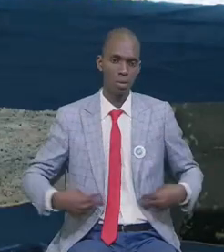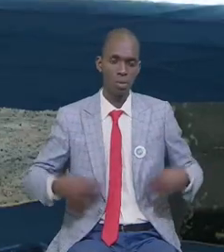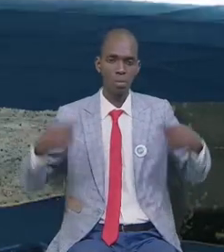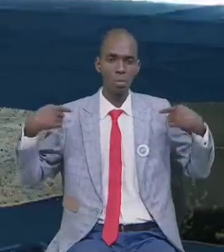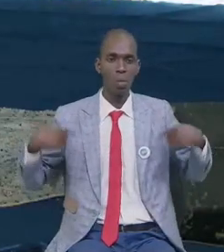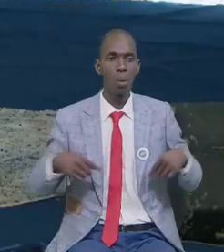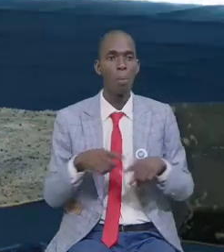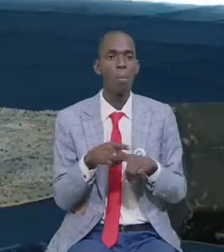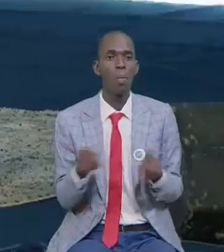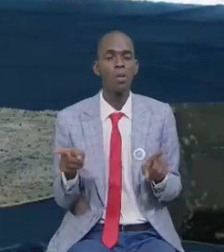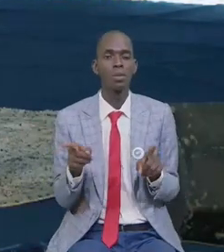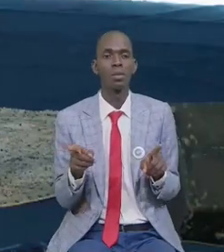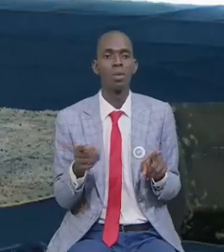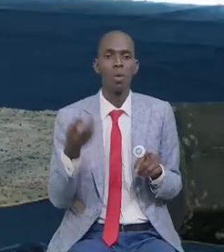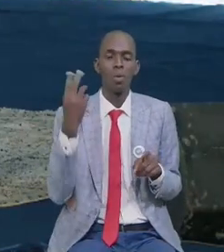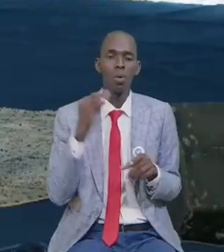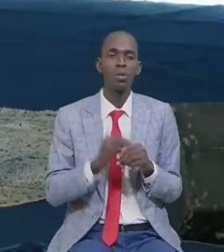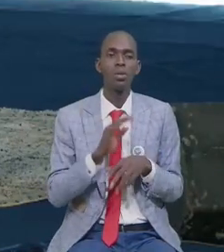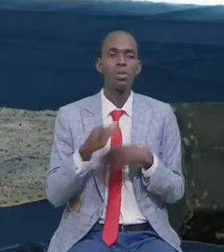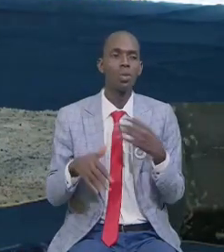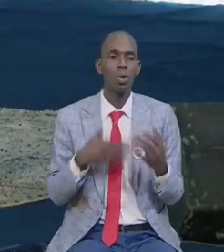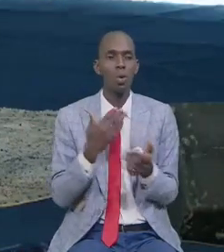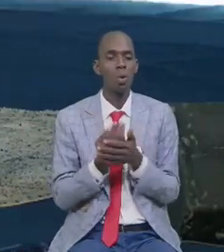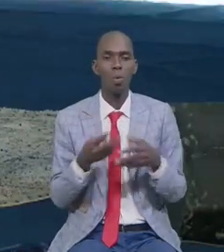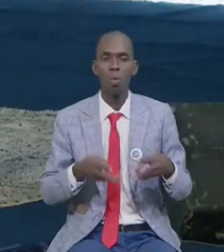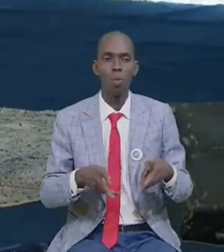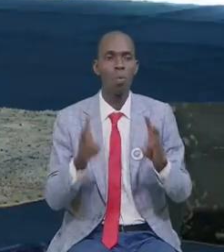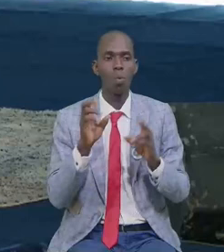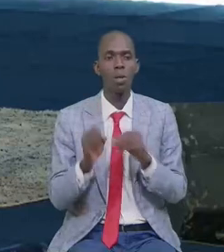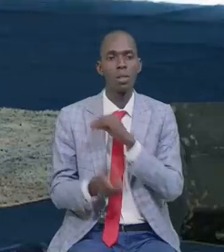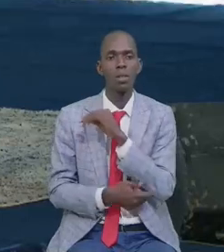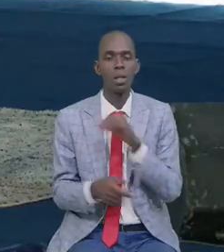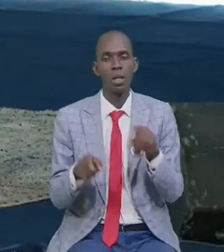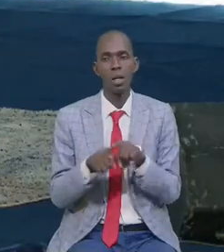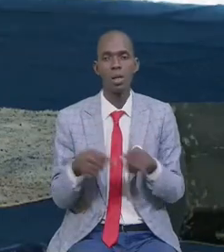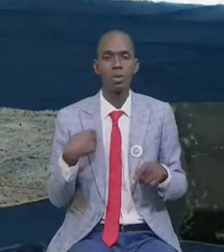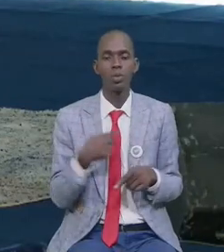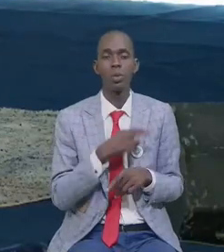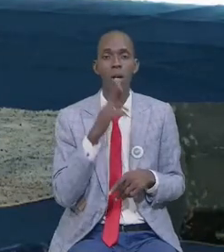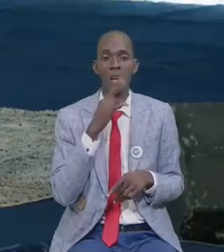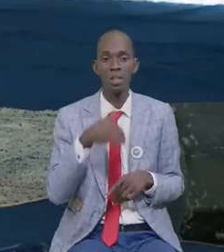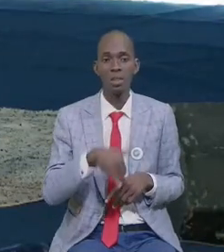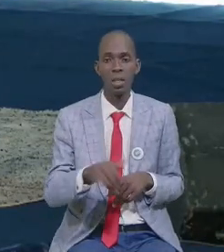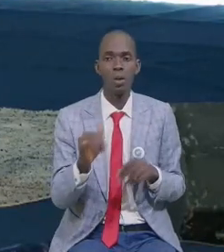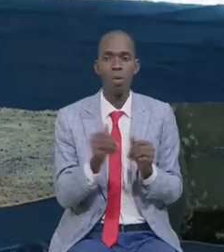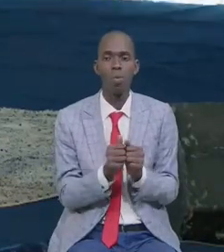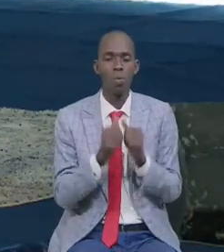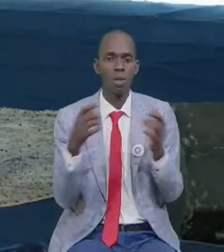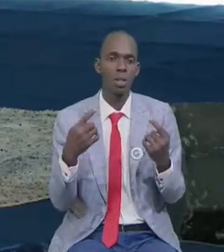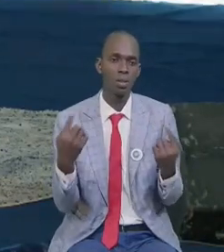Au contraire, il a été tenté comme nous en toutes choses, sans commettre de